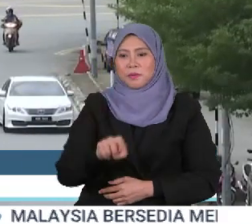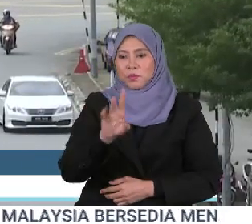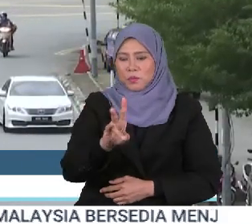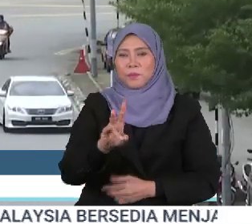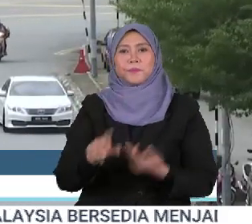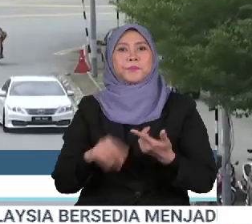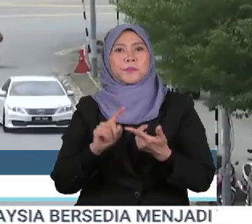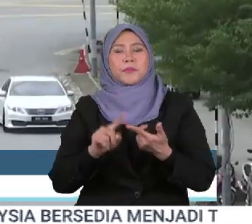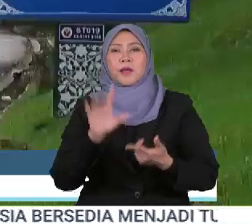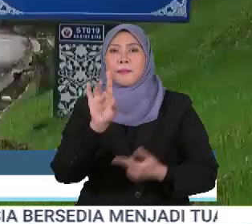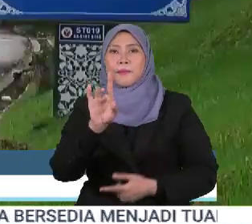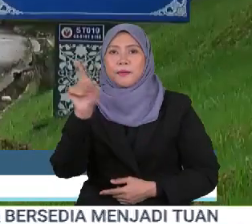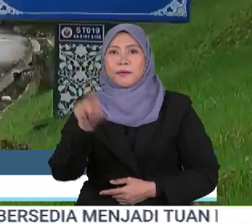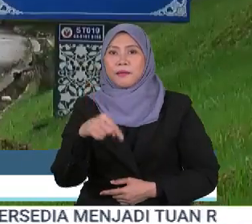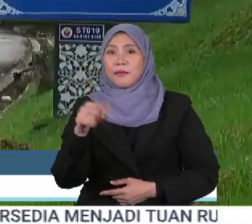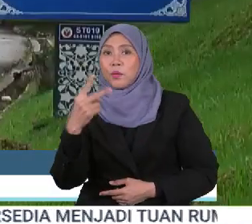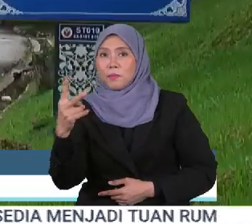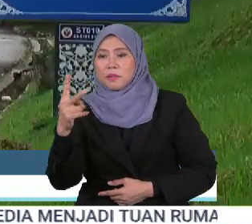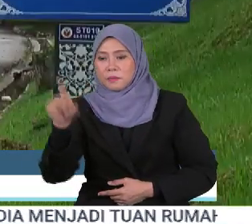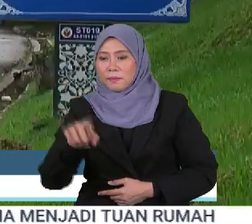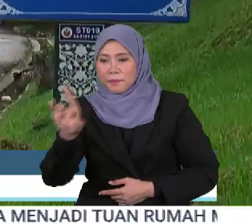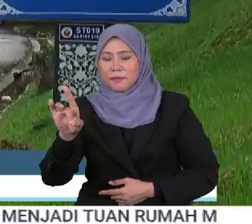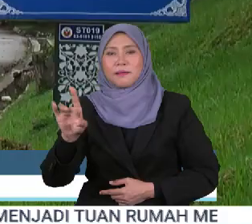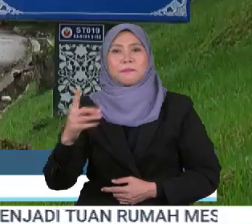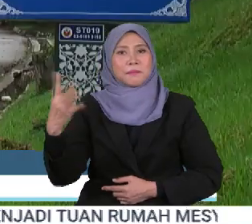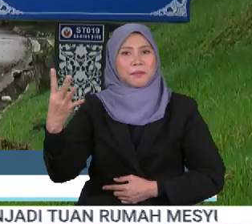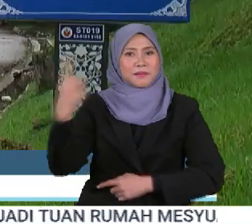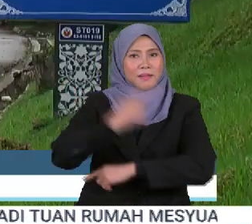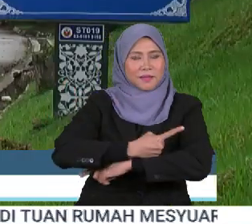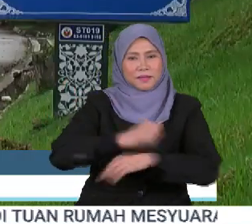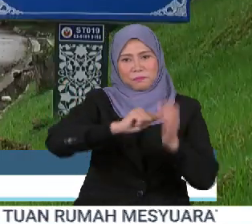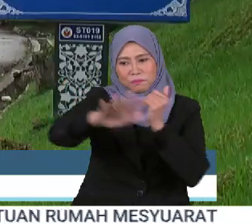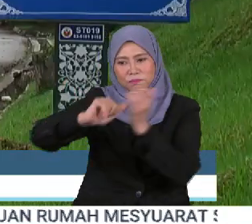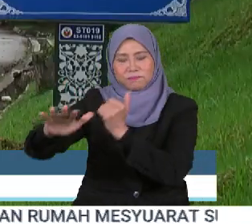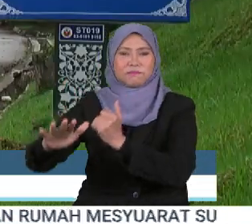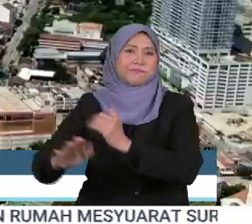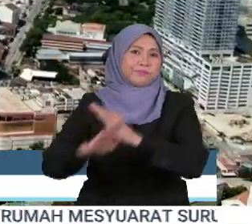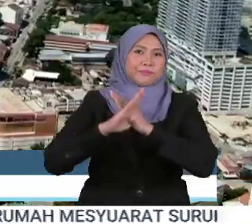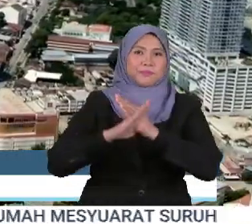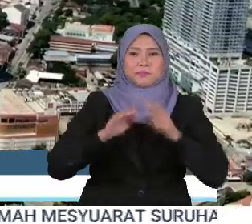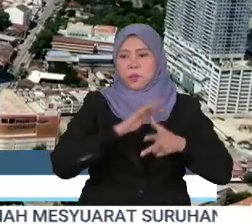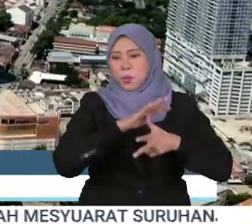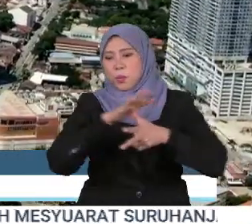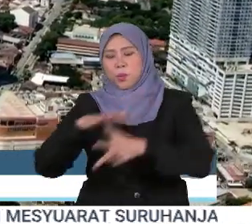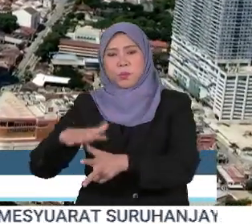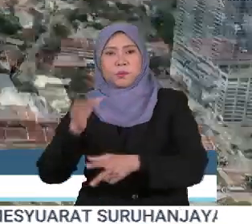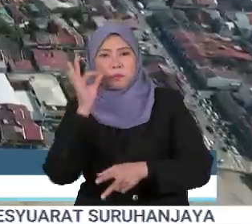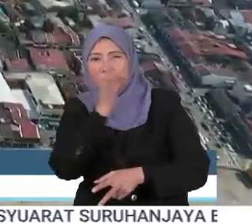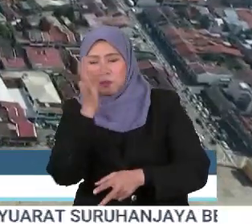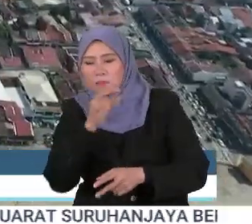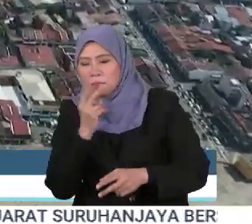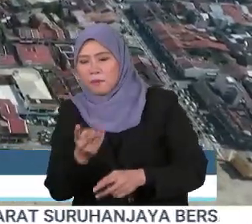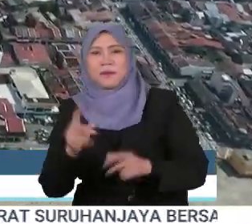8 dan 12 ogos serta sepanjang 14 Hari tempo berkempin Ia terpalu di bawah season 4